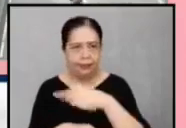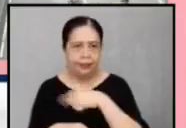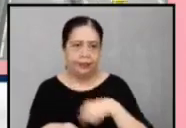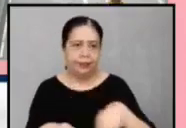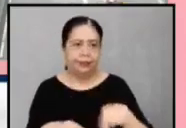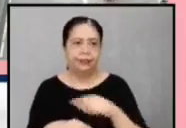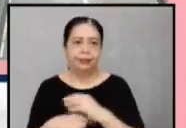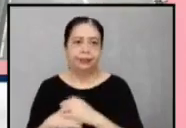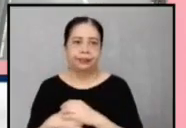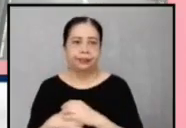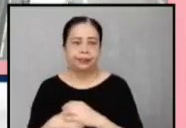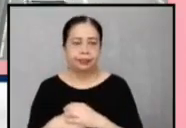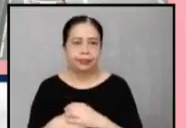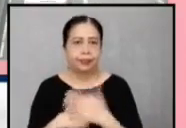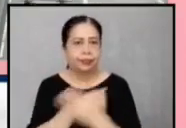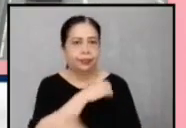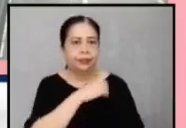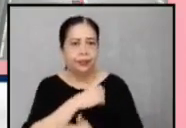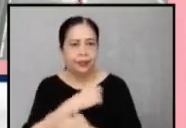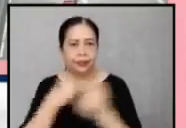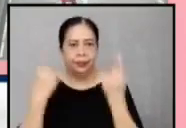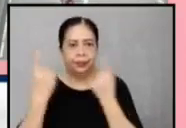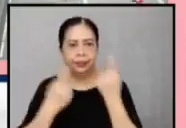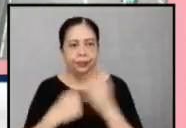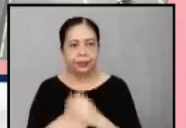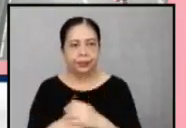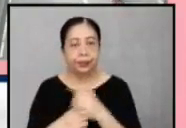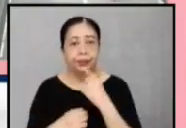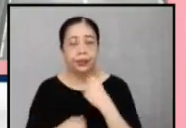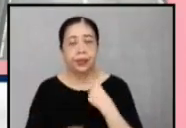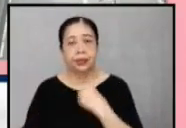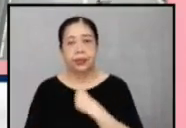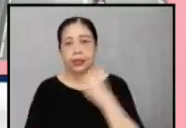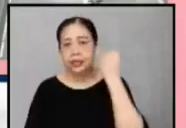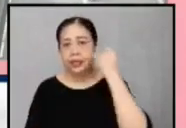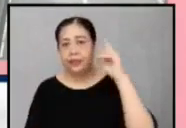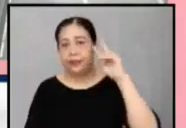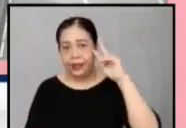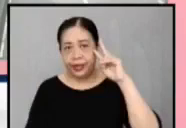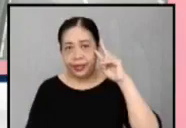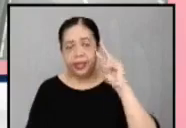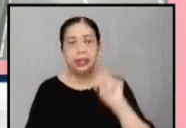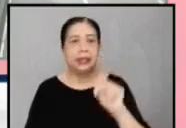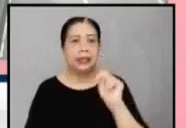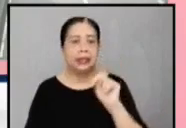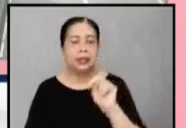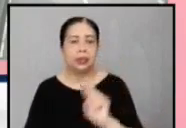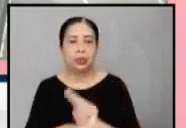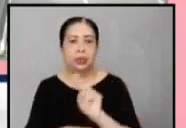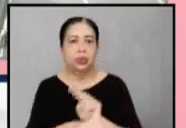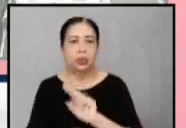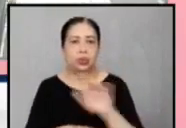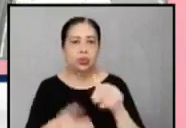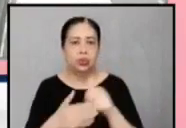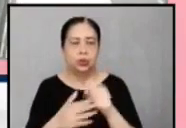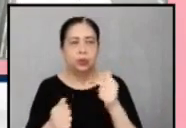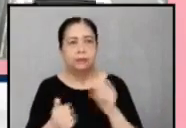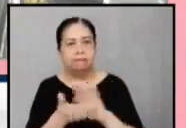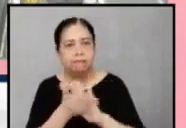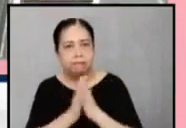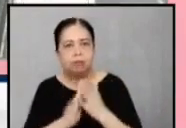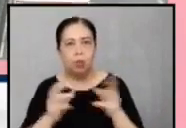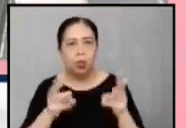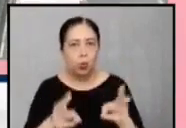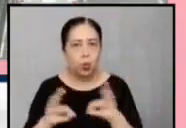with all the countries concerned. Sabi naman ni Senator J.V. Ejercito, kailangan gamitin ang lahat ng diplomatikong paraan sa usapin ng